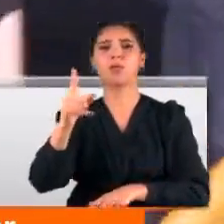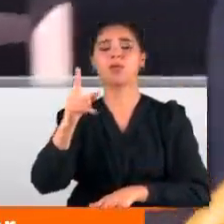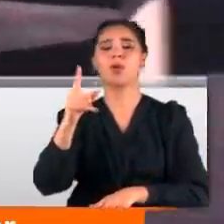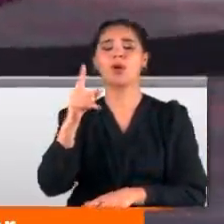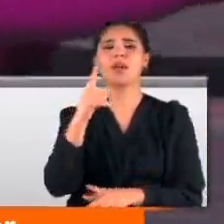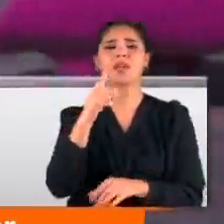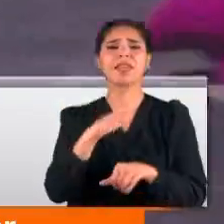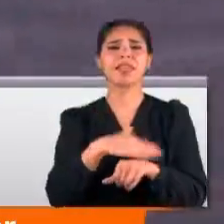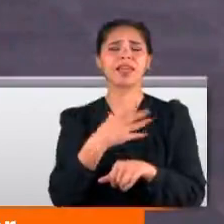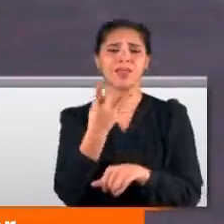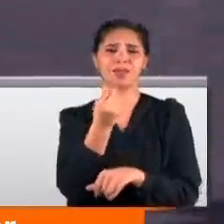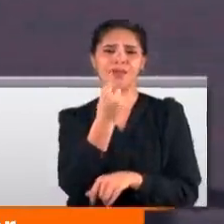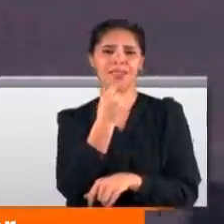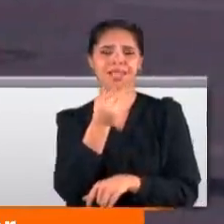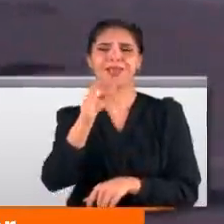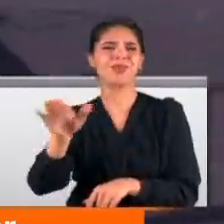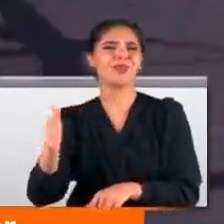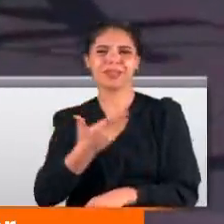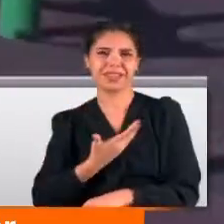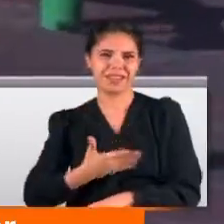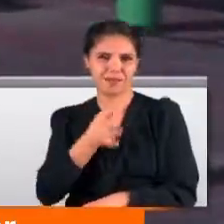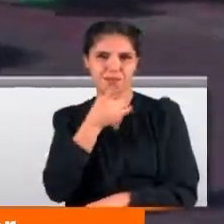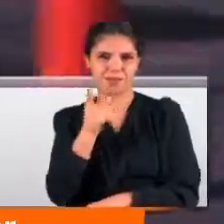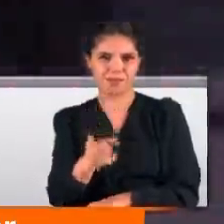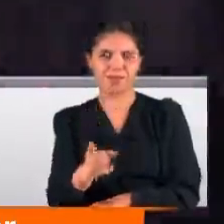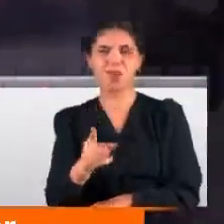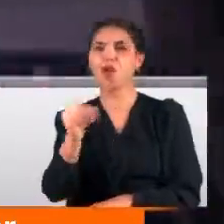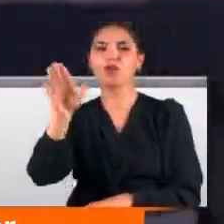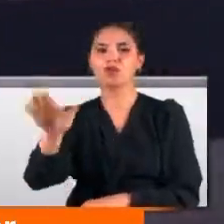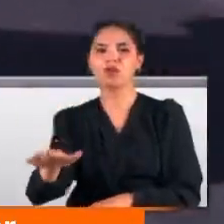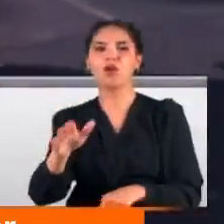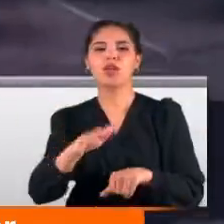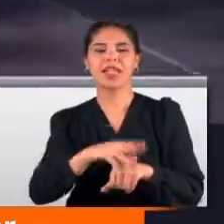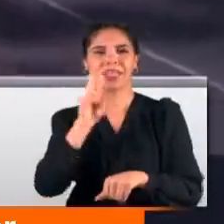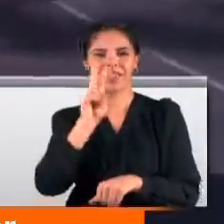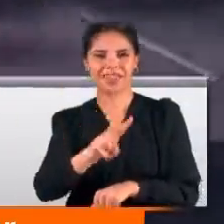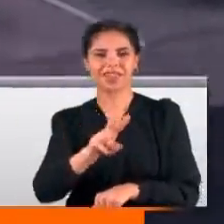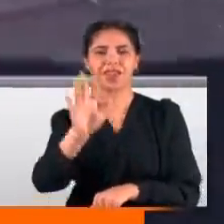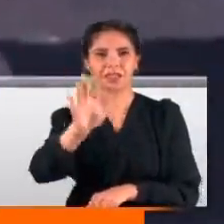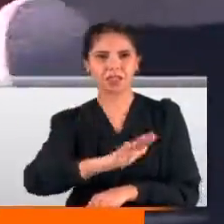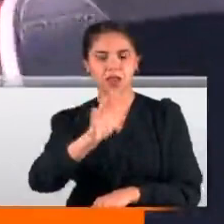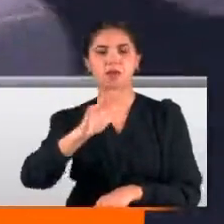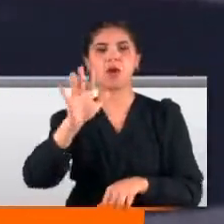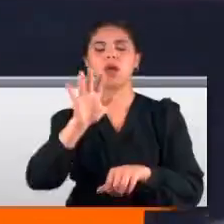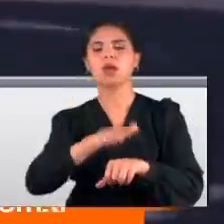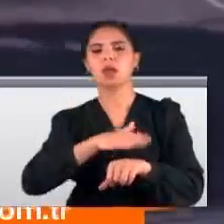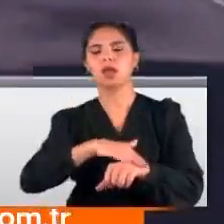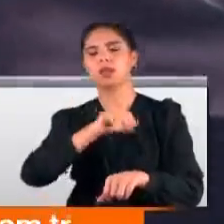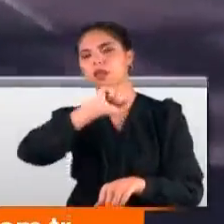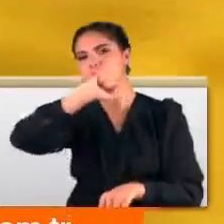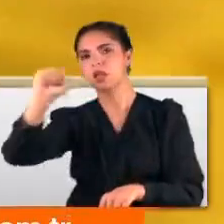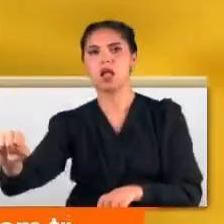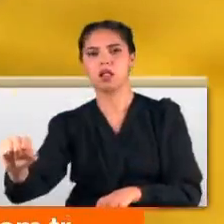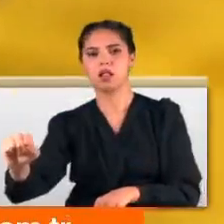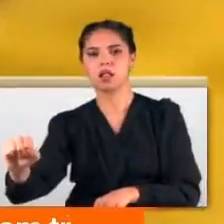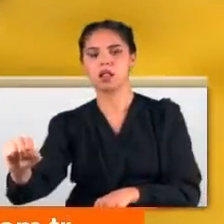şirinliklerle belki de kedileri en çok çocuklar seviyor. Ömer Asaf da parkta gördüğü kediyi severken bir anda kedinin saldırısına maruz